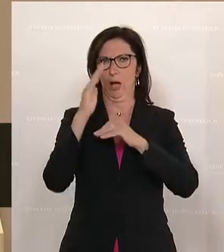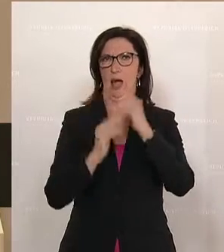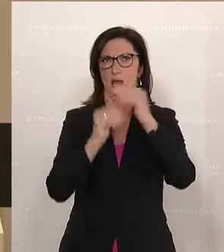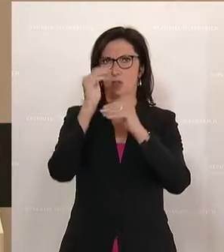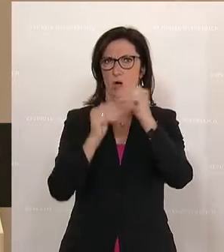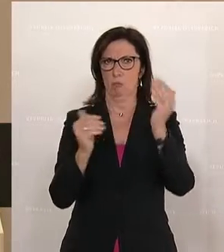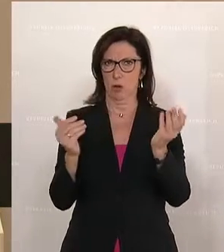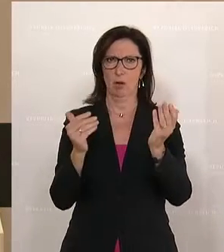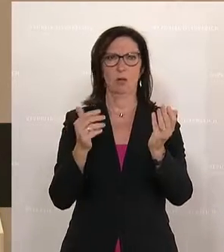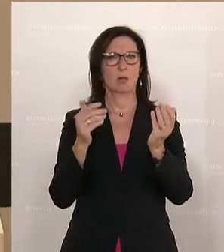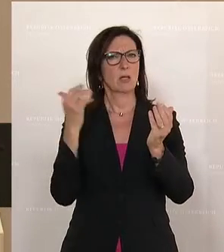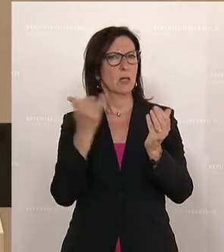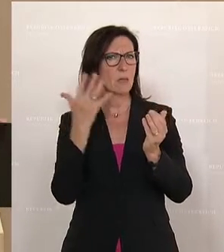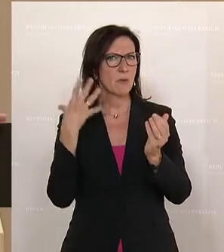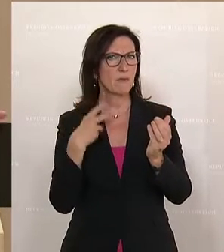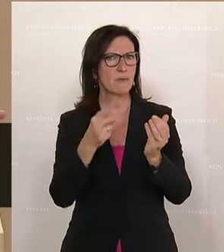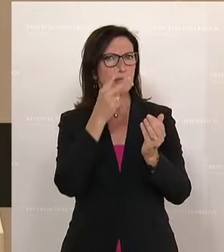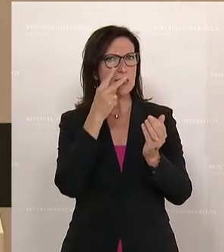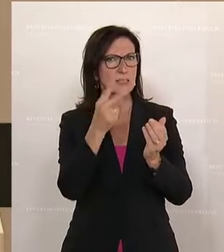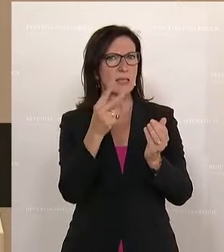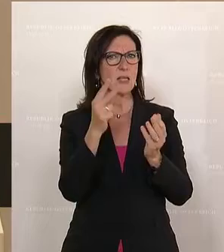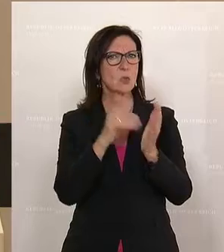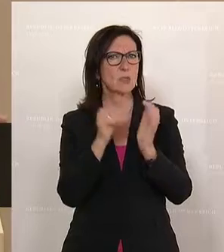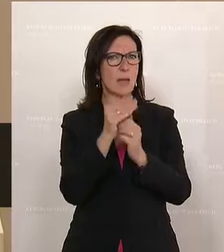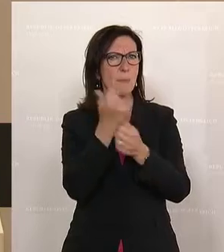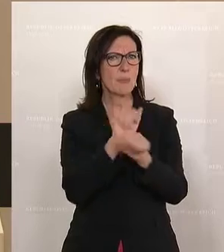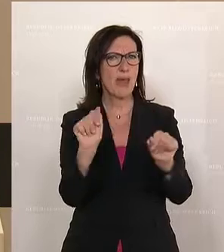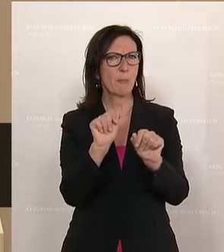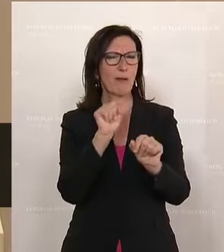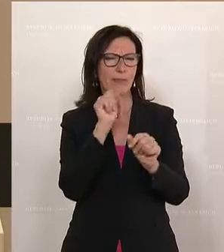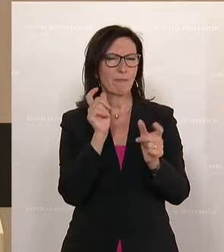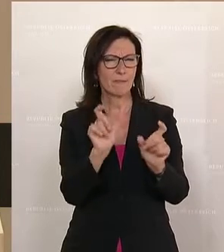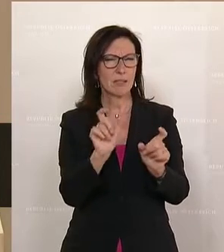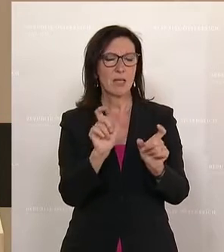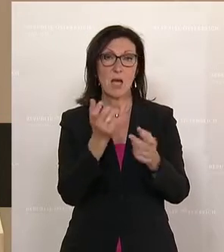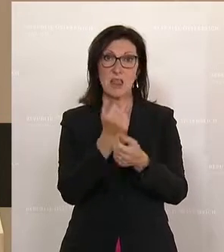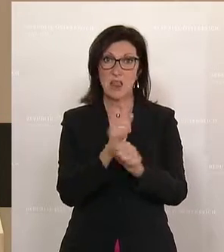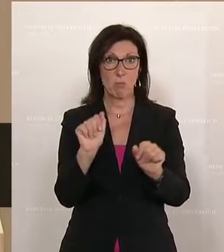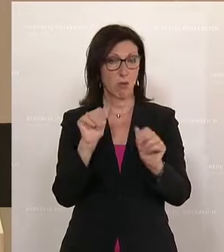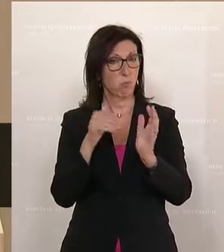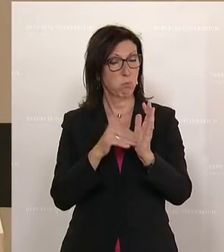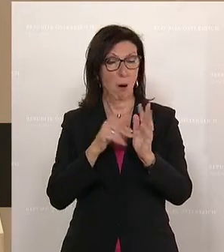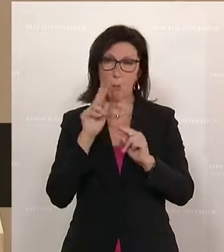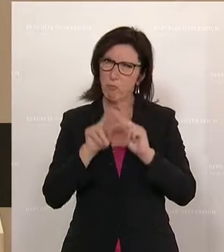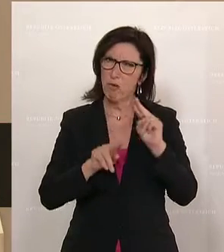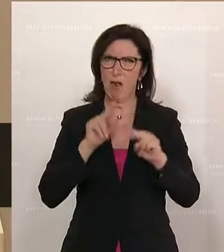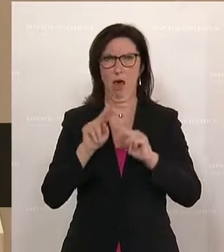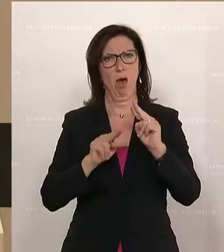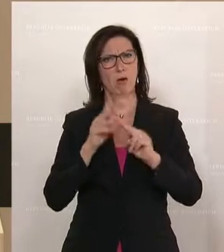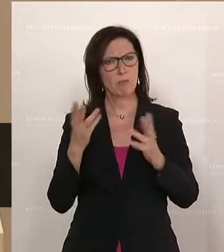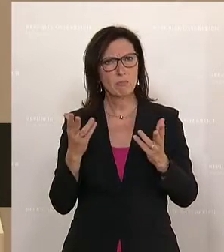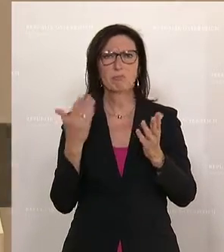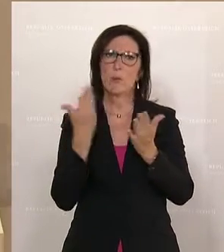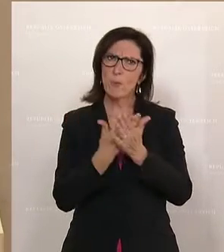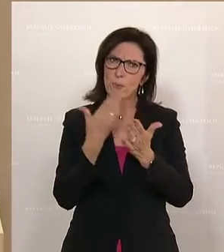demokratische Systeme aber nicht in Stein gemeißelt sind. Demokratie muss gehegt und gepflegt werden. Und aus diesem Grund